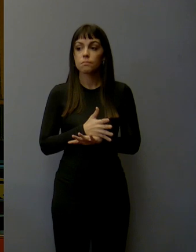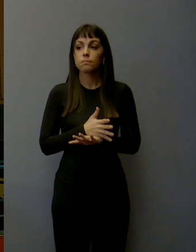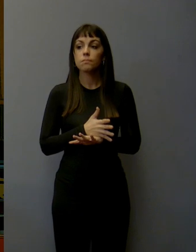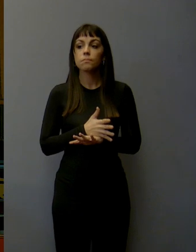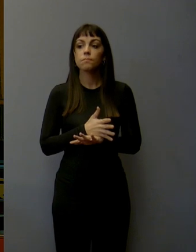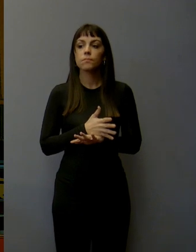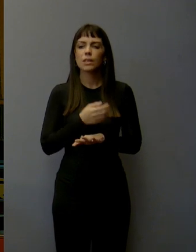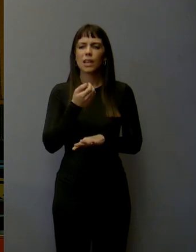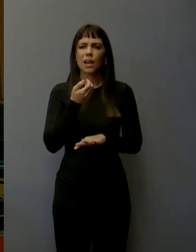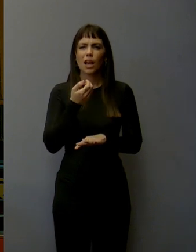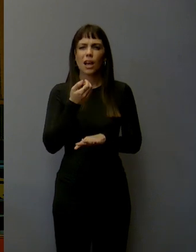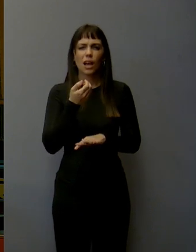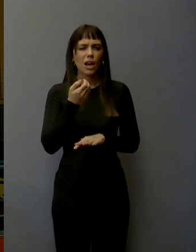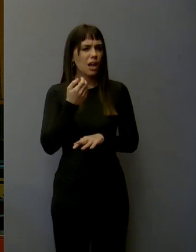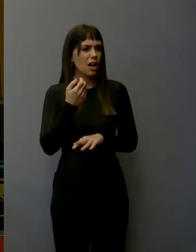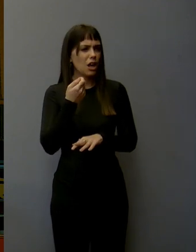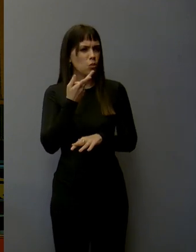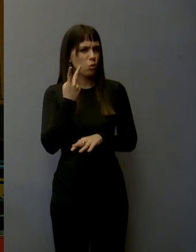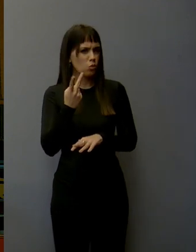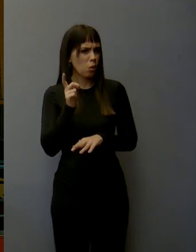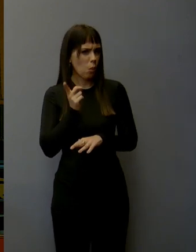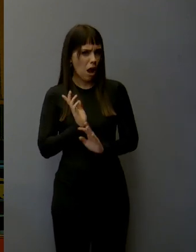il 2 è quello